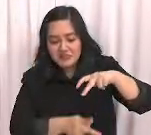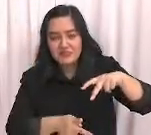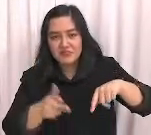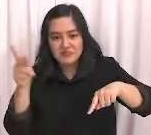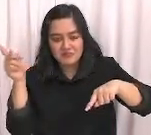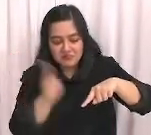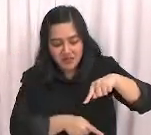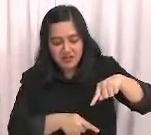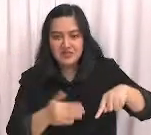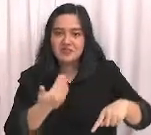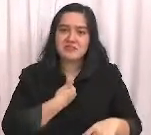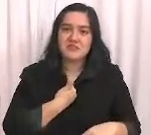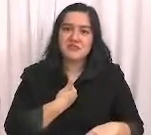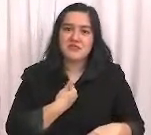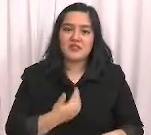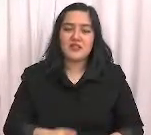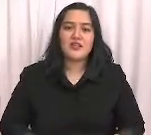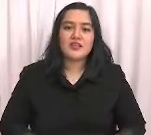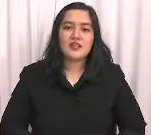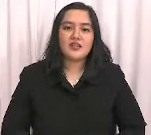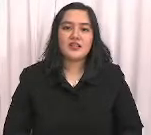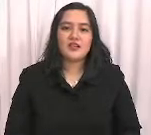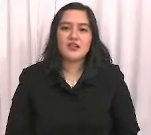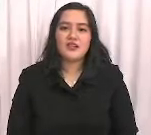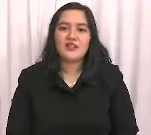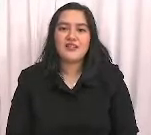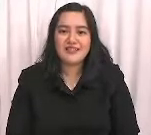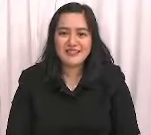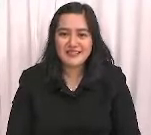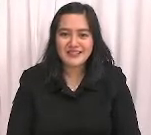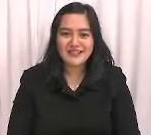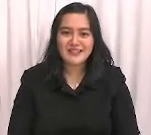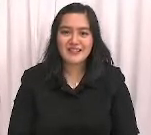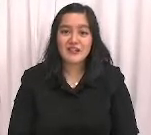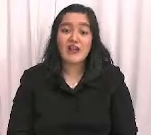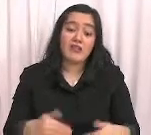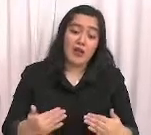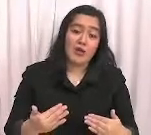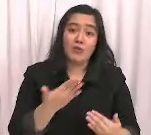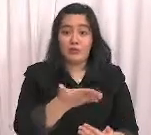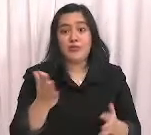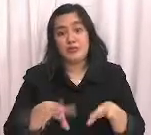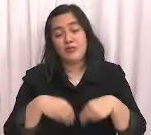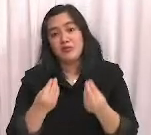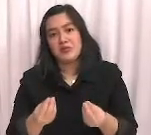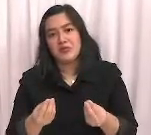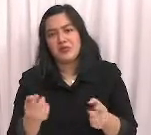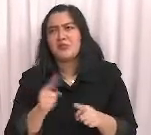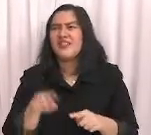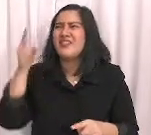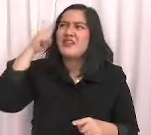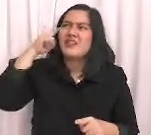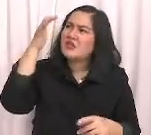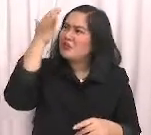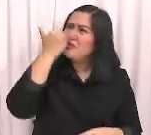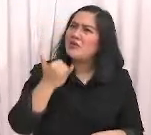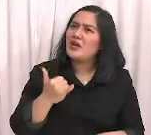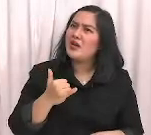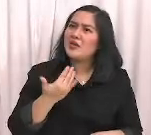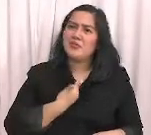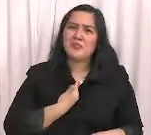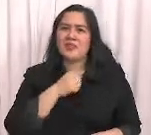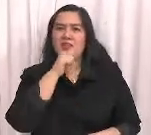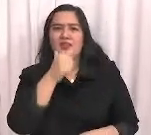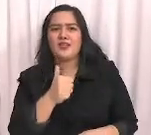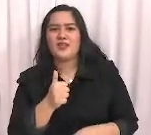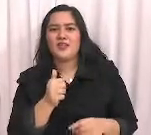ngayon. Alright? Pambira, bakit hindi pa ako yumayaman? Nagbibigay naman ako ng tithes and offering. Bakit parang nawalan pa ako ng trabaho?